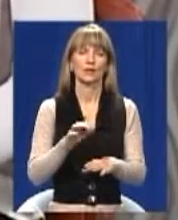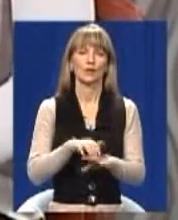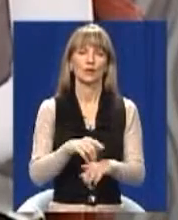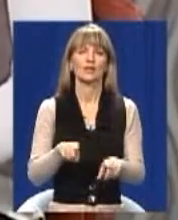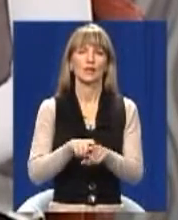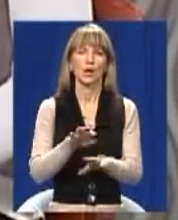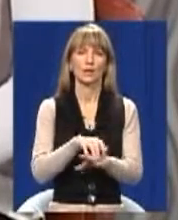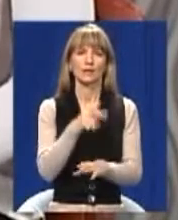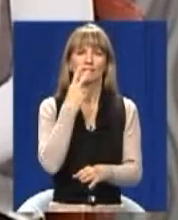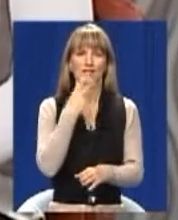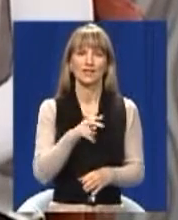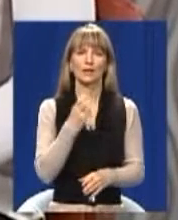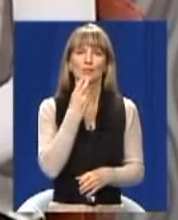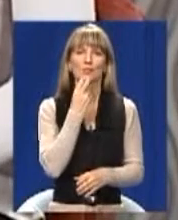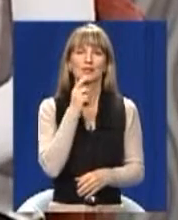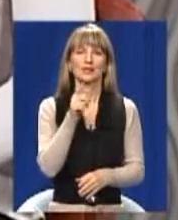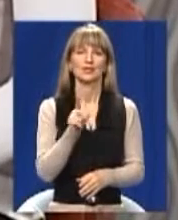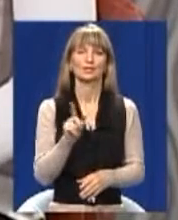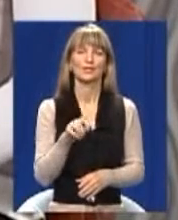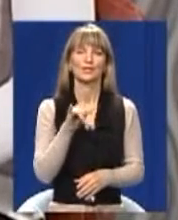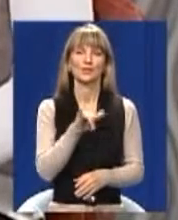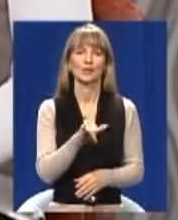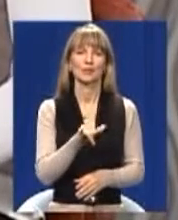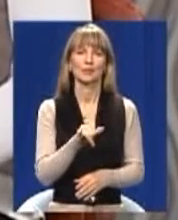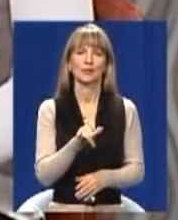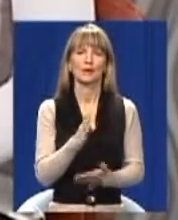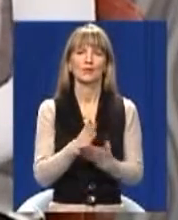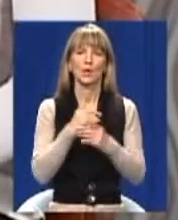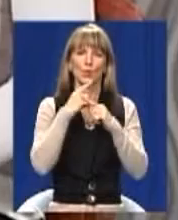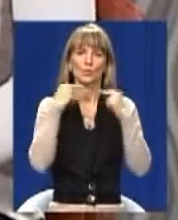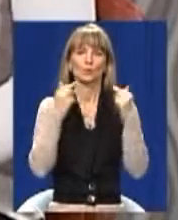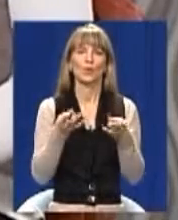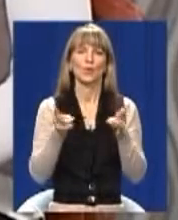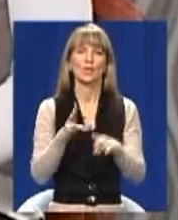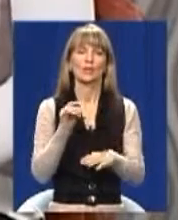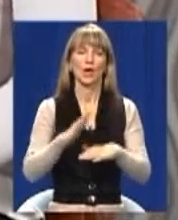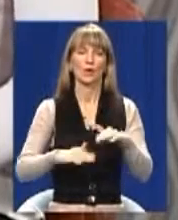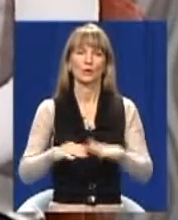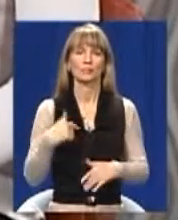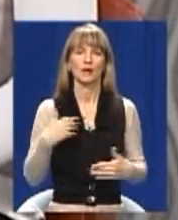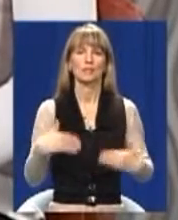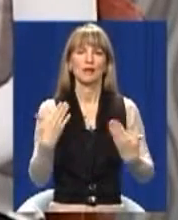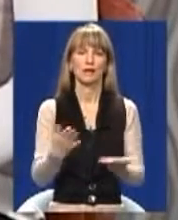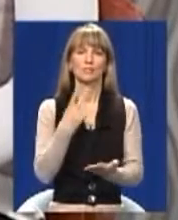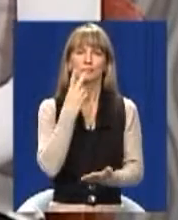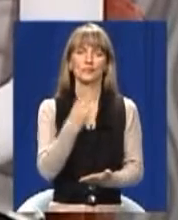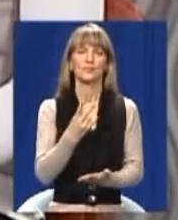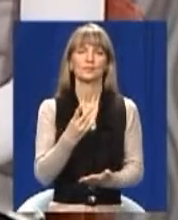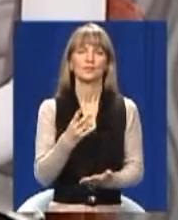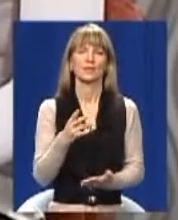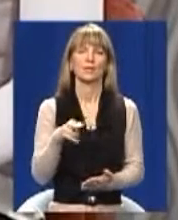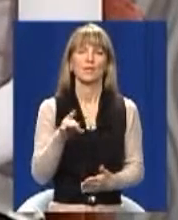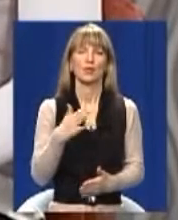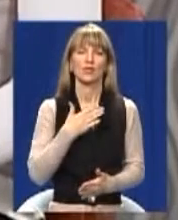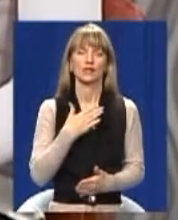так котик в тебе, бачиш, посміхався тобі, що в тебе його посмішка залишилася на руці. А ми пропонуємо переглянути про